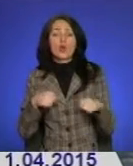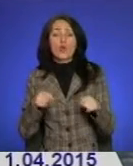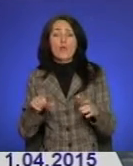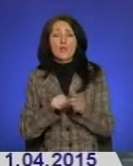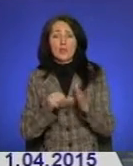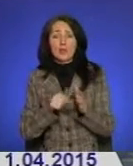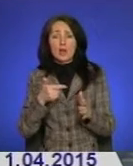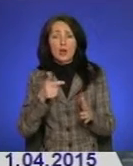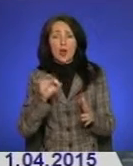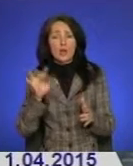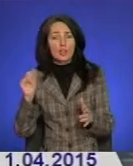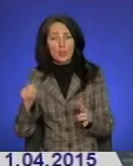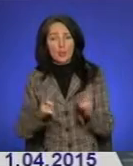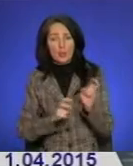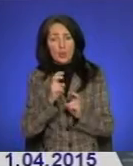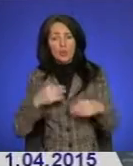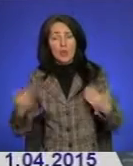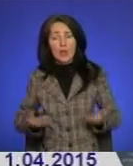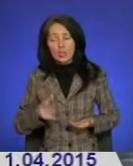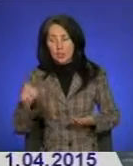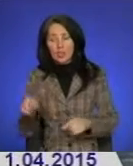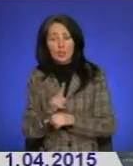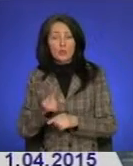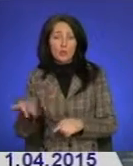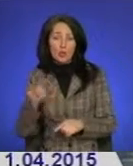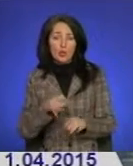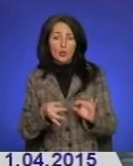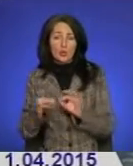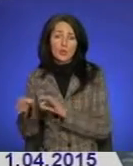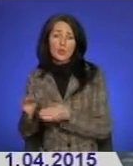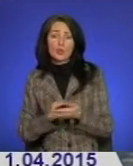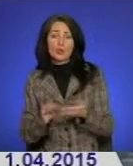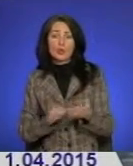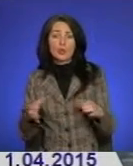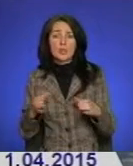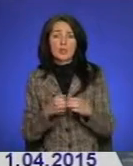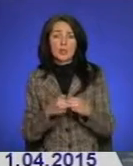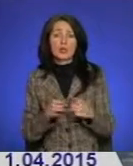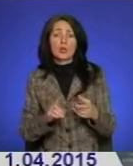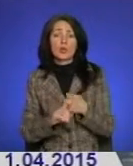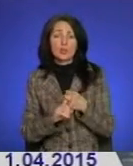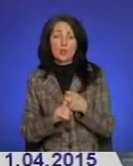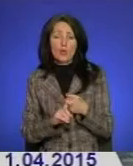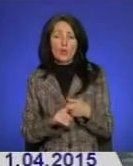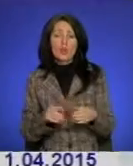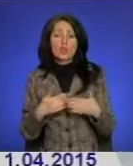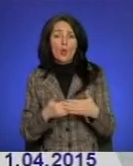горілчаного підприємства, житель Тернопільського району. Подробиці у сюжеті сектору зв'язків з громадськістю у МВС України в